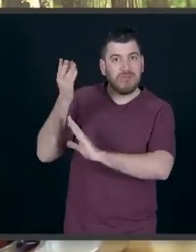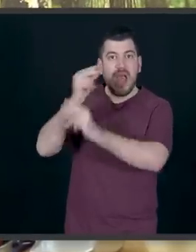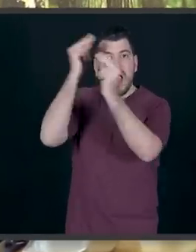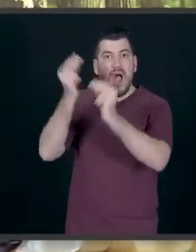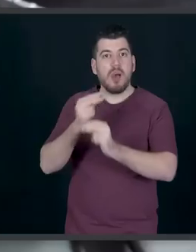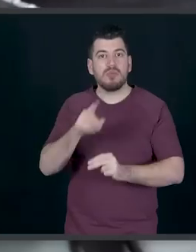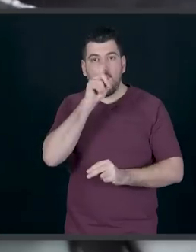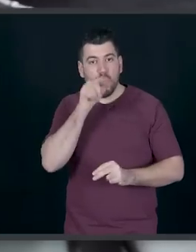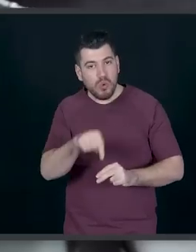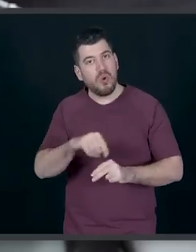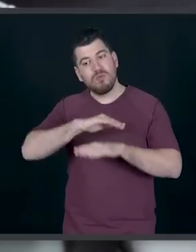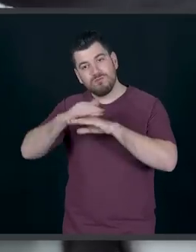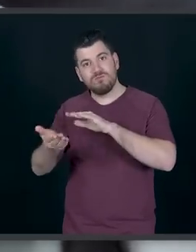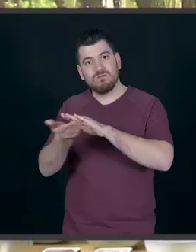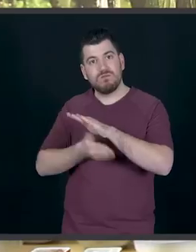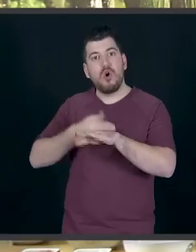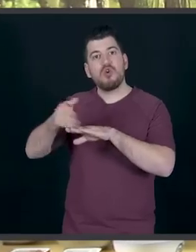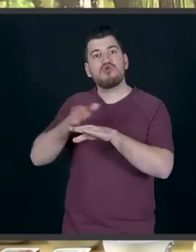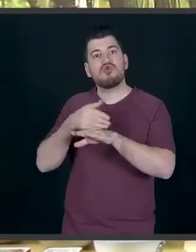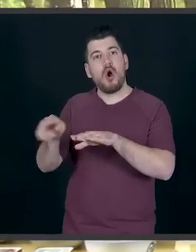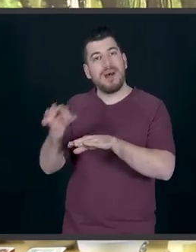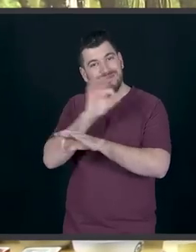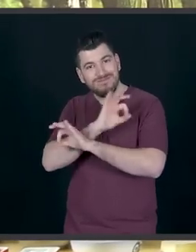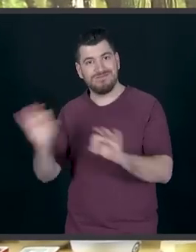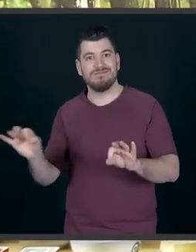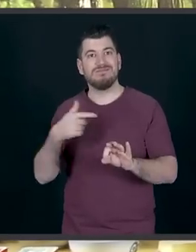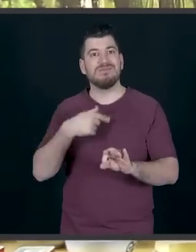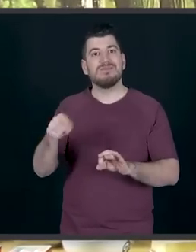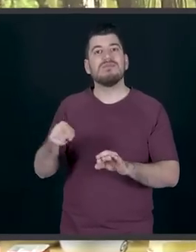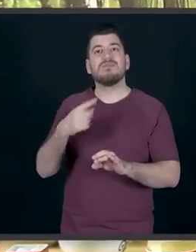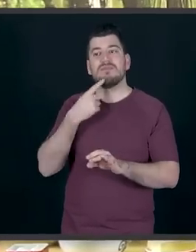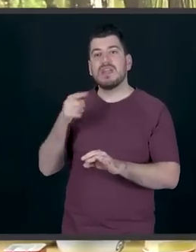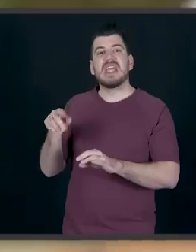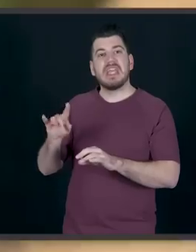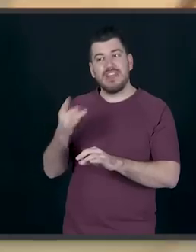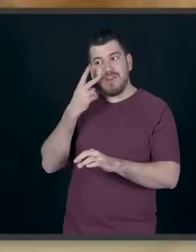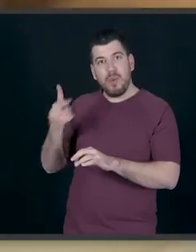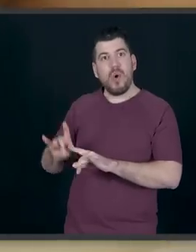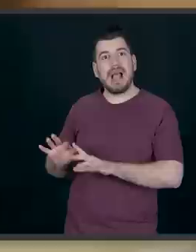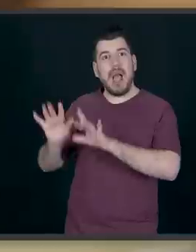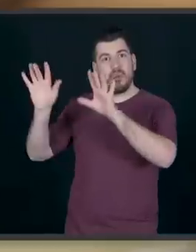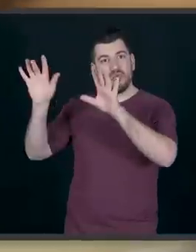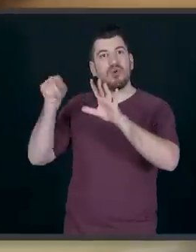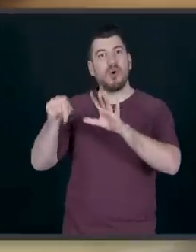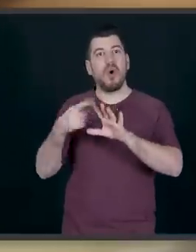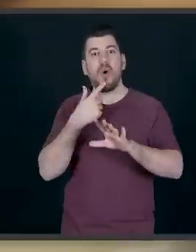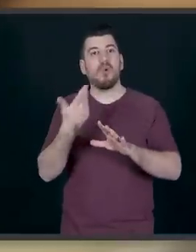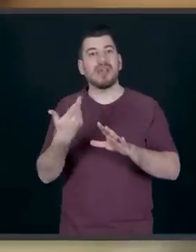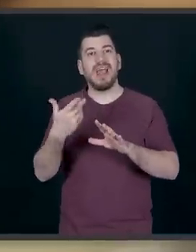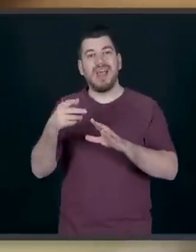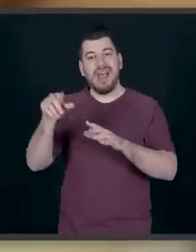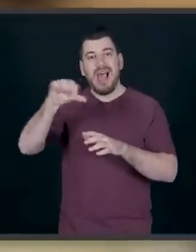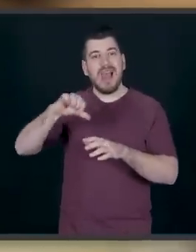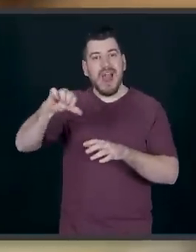πάρει καθόλου χρώμα το κοτόπουλο. Άρα, έχει βγάλει ήδη καπνούς χωρίς να έχω ρίξει καν καθόλου λάδι. Το μόνο λάδι που έχω ρίξει είναι αυτό το λάδι